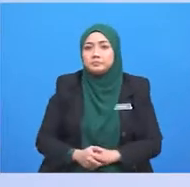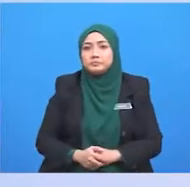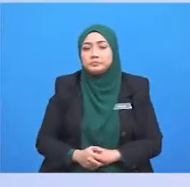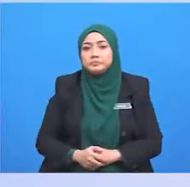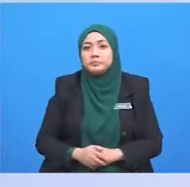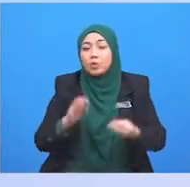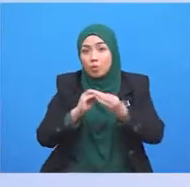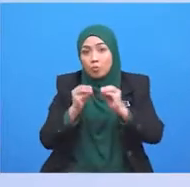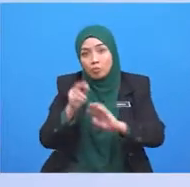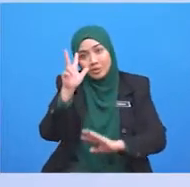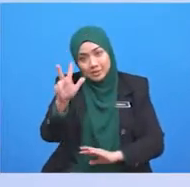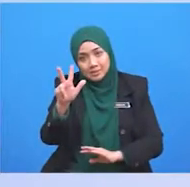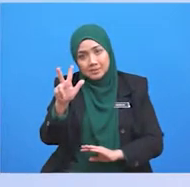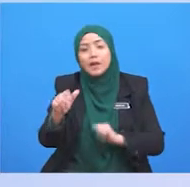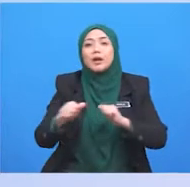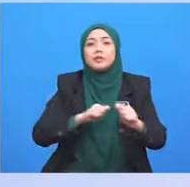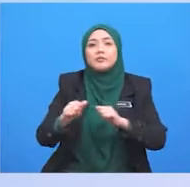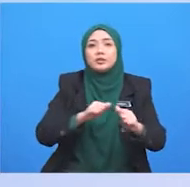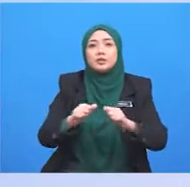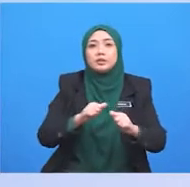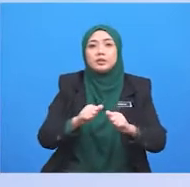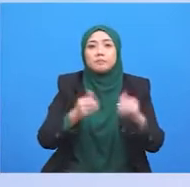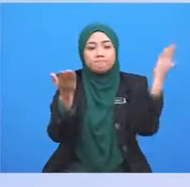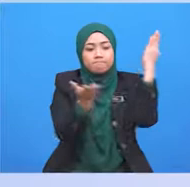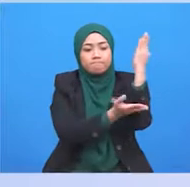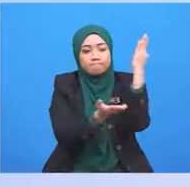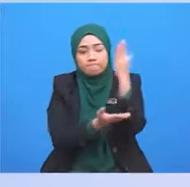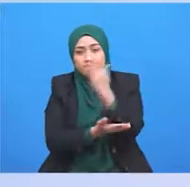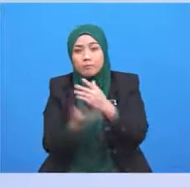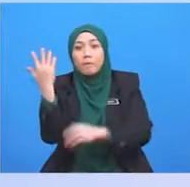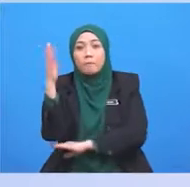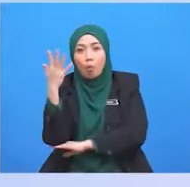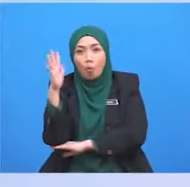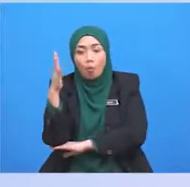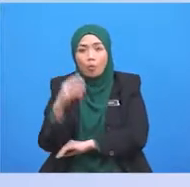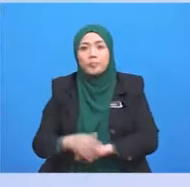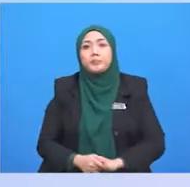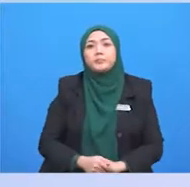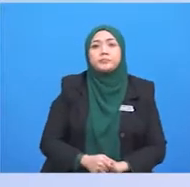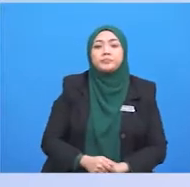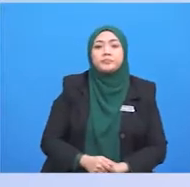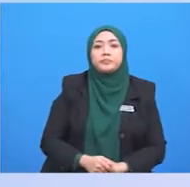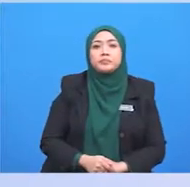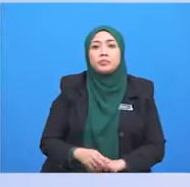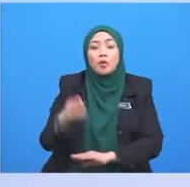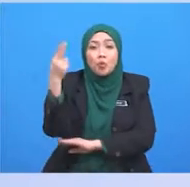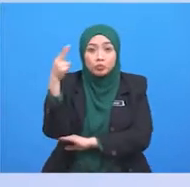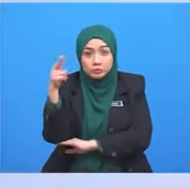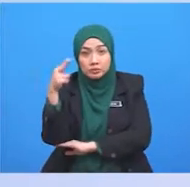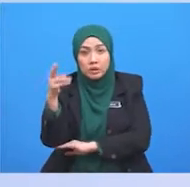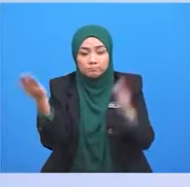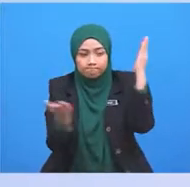ketiga kejadian empat musim terhadap manusia ialah aktiviti pembalakan. Aktiviti pembalakan hutan pokok tikus